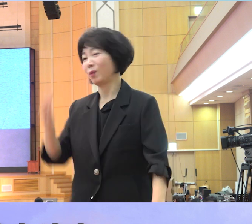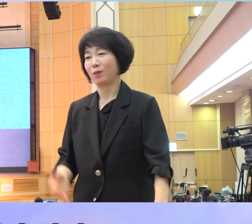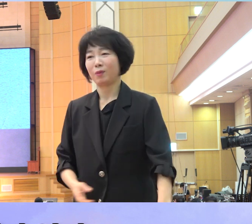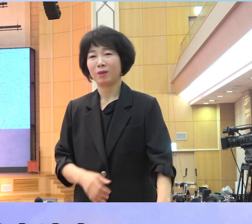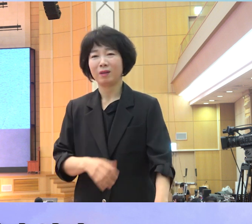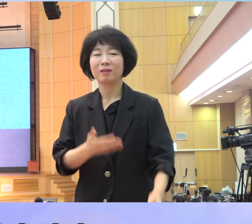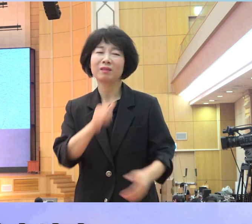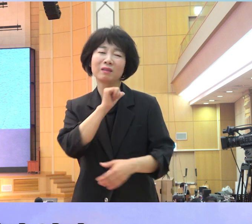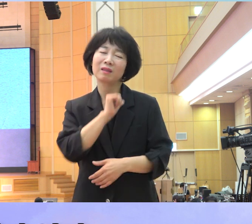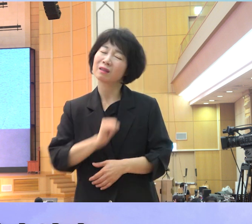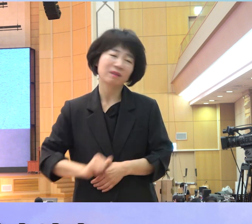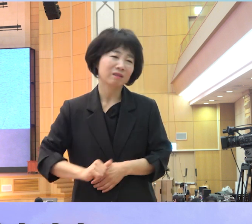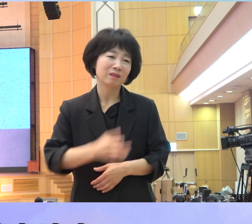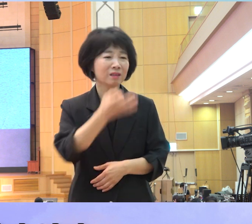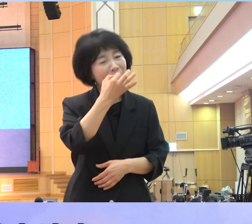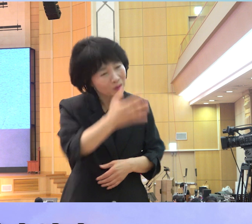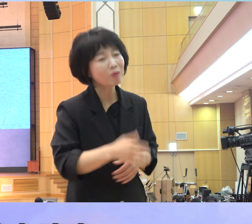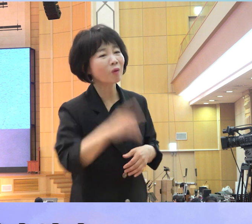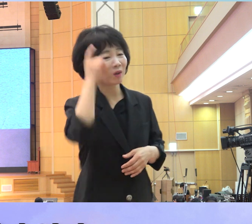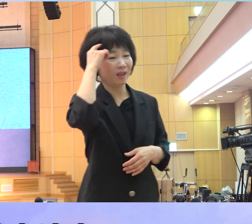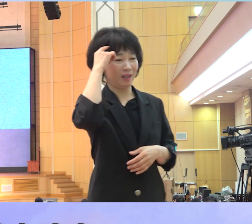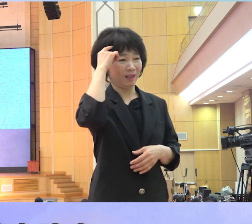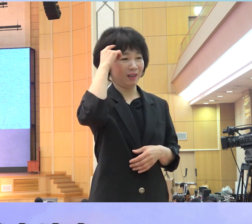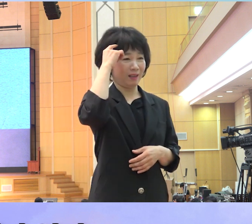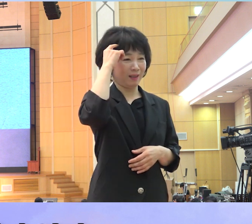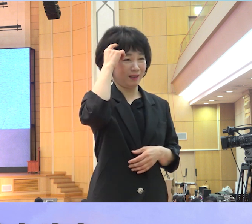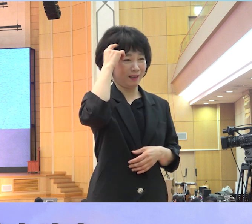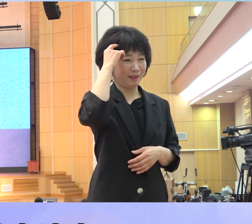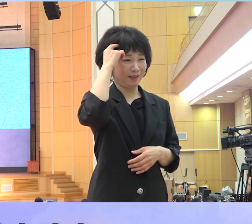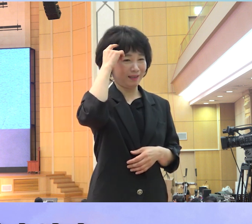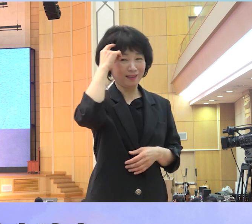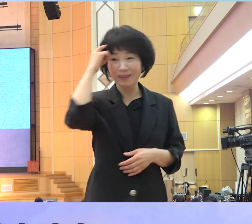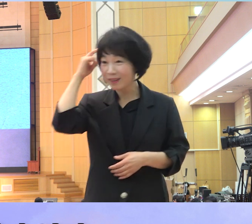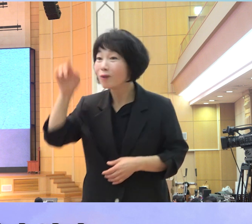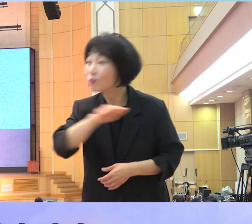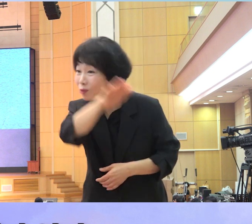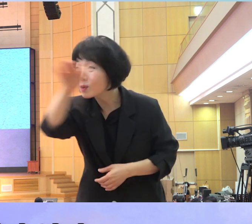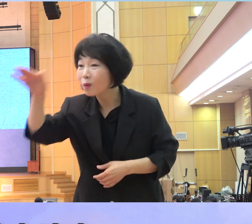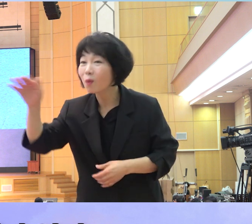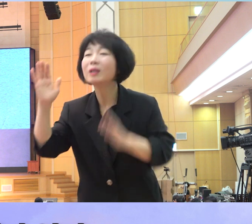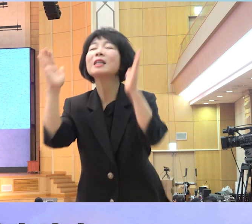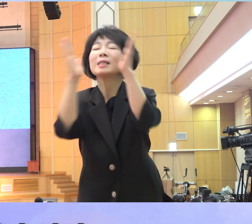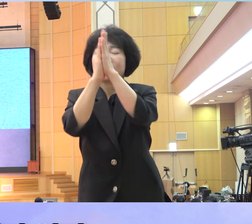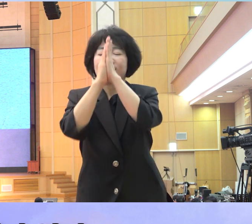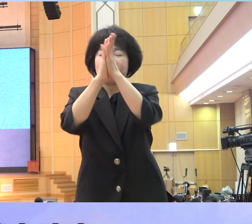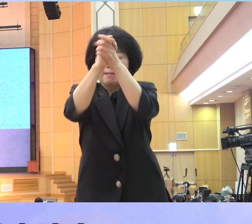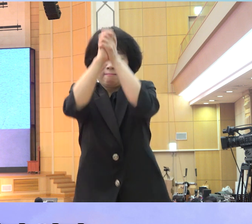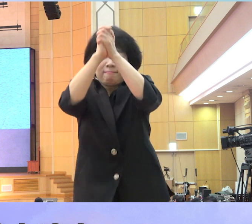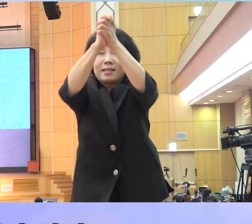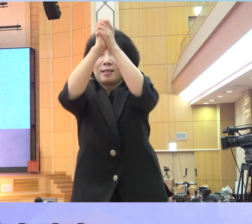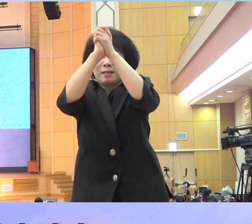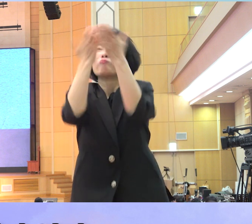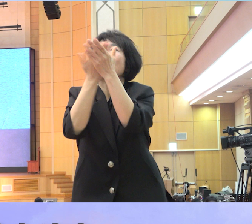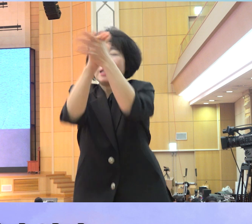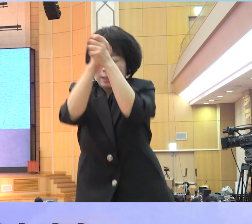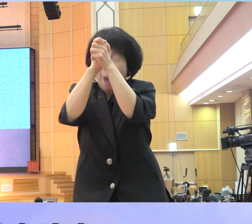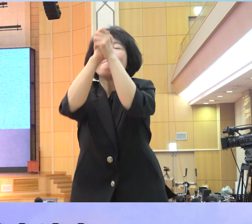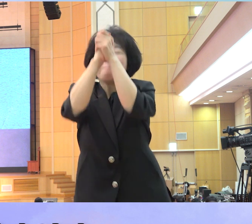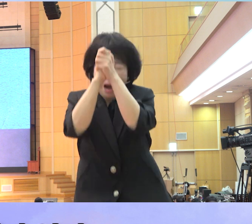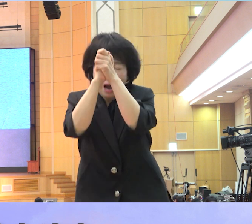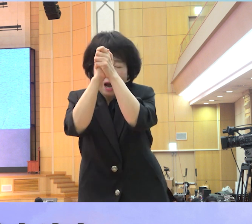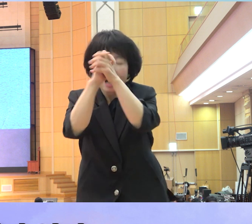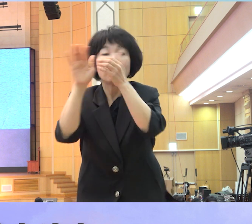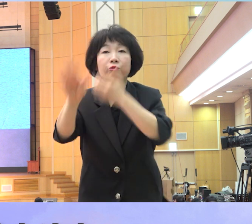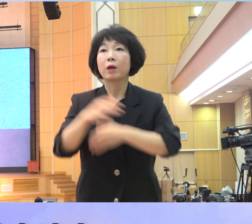했지만 기다려 했을 때 기다릴 줄 아는, 우리도 기도하고 나서 우리가 하나님 앞에 바짝 엎드려야